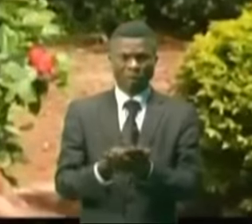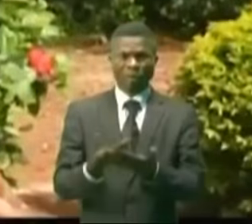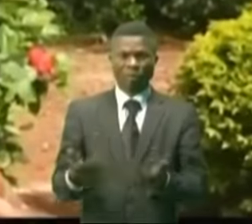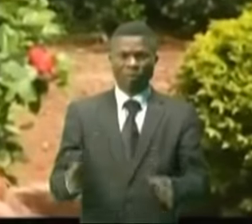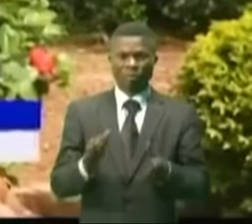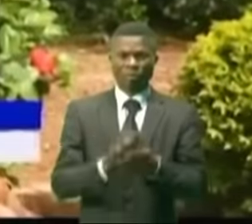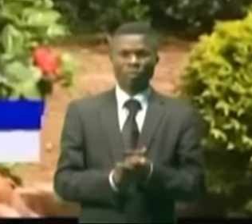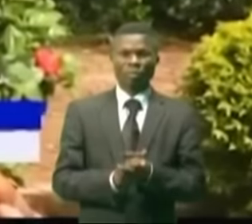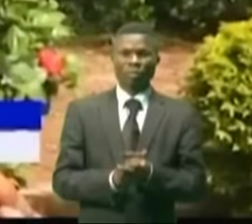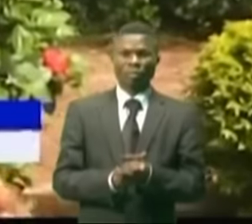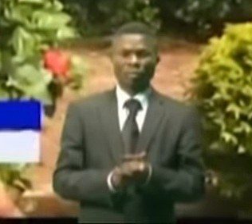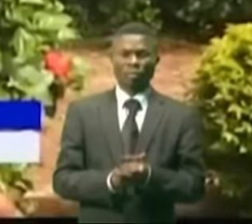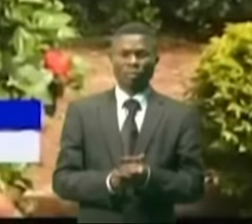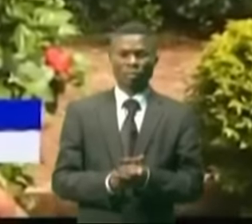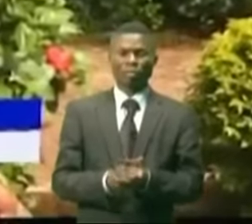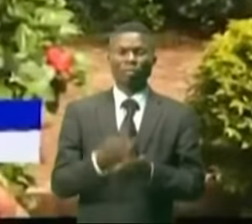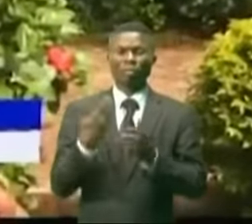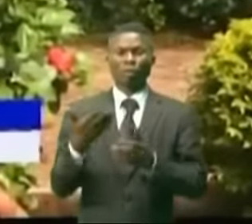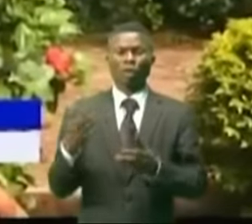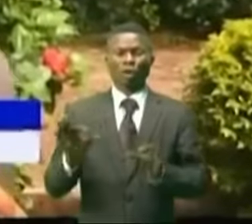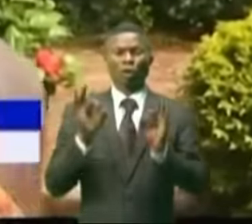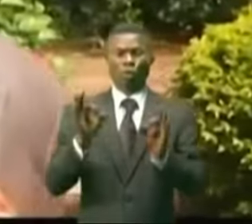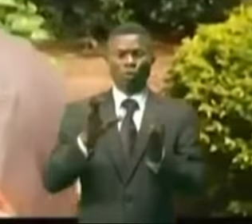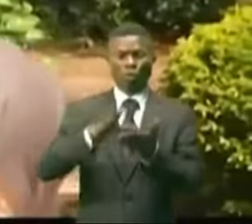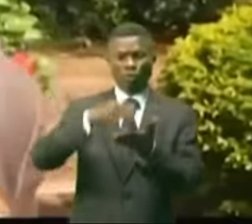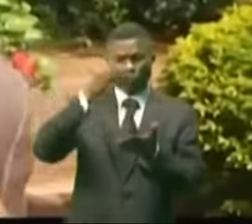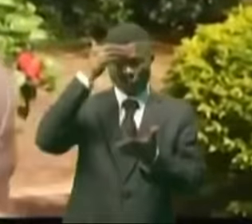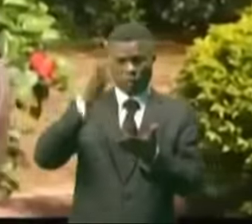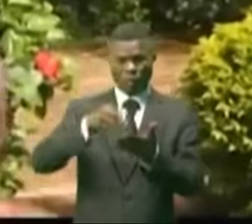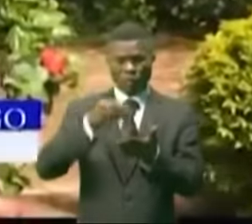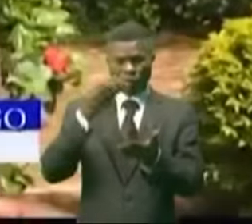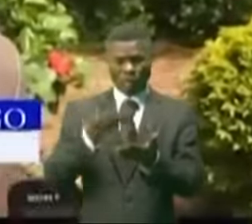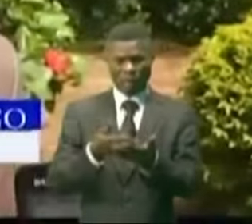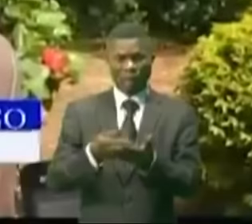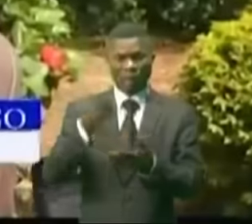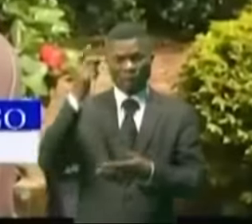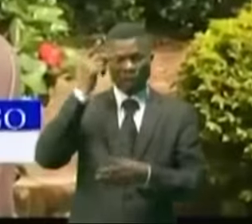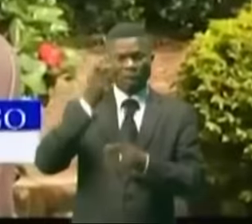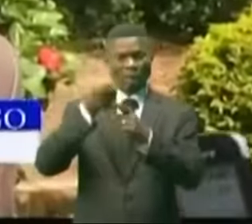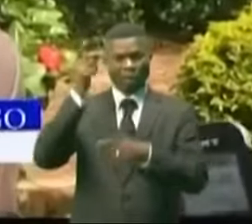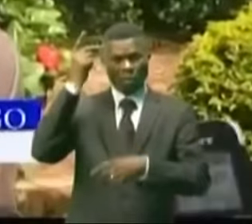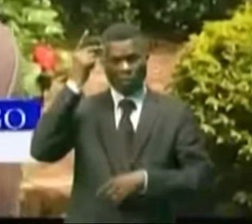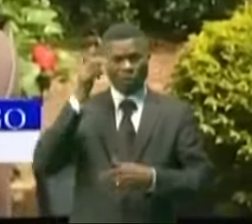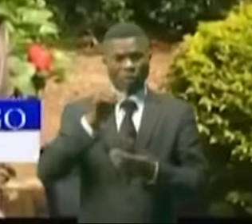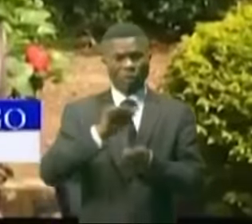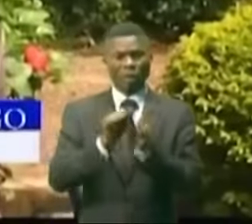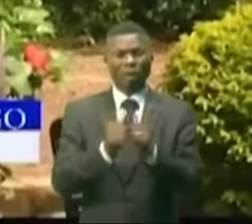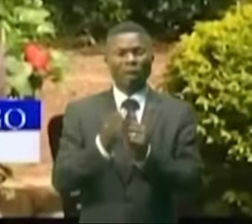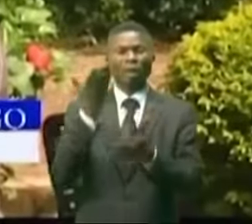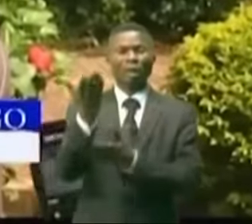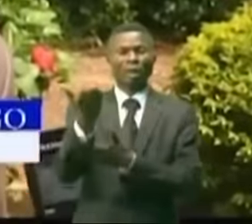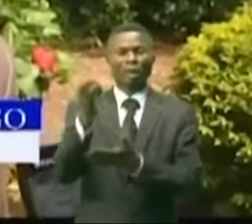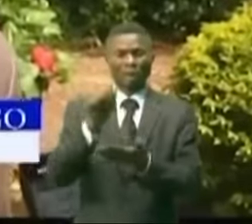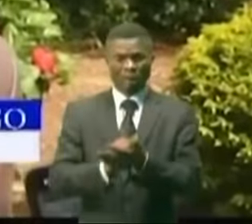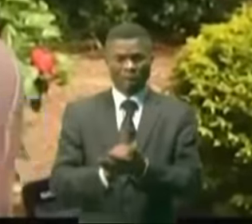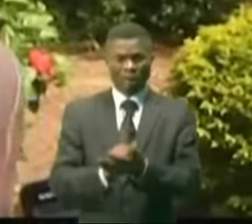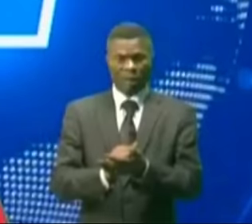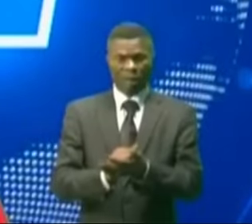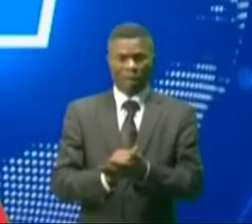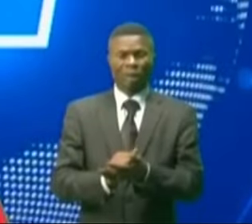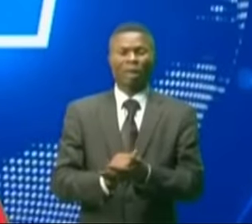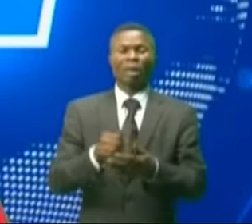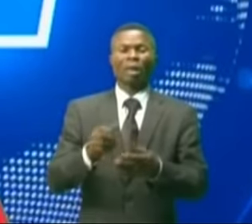Le budget programme, c'est une nouvelle matière que nous avons reçue dernièrement du technicien. Le directeur nous avait recommandé d'aller réciter une fois en